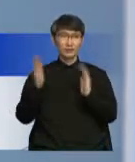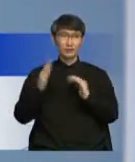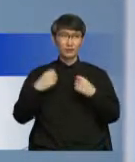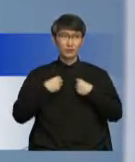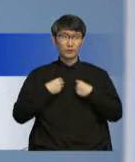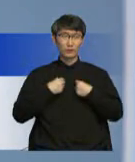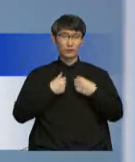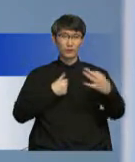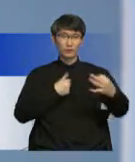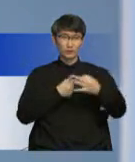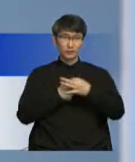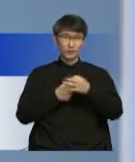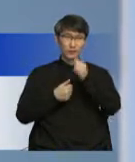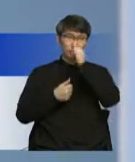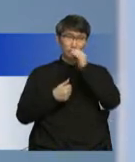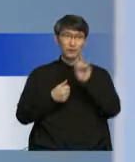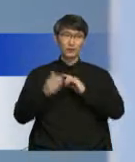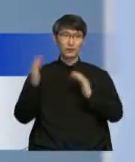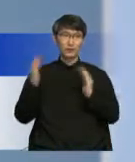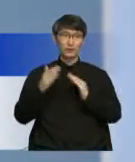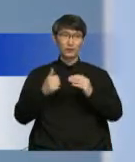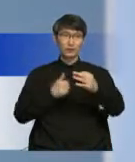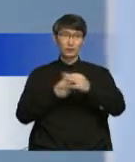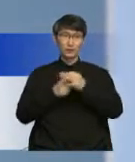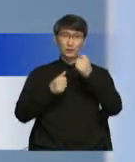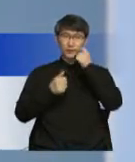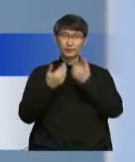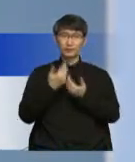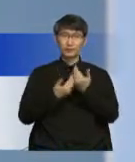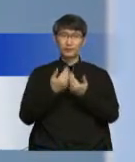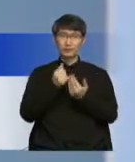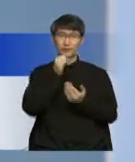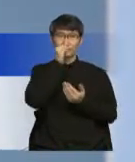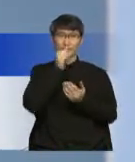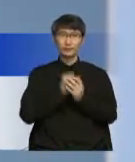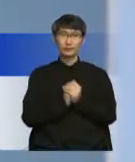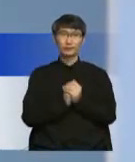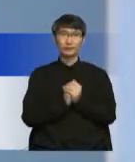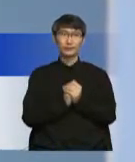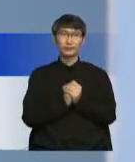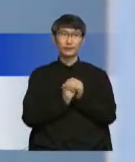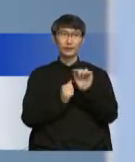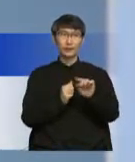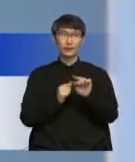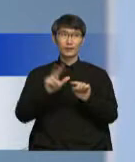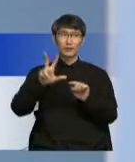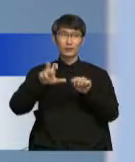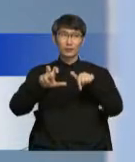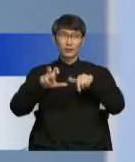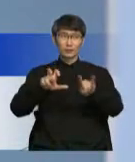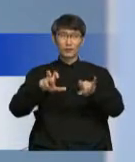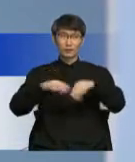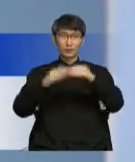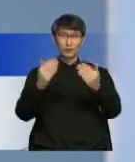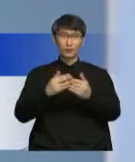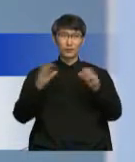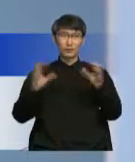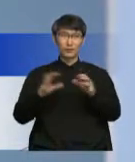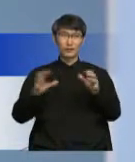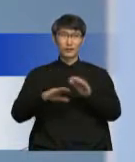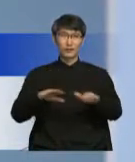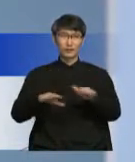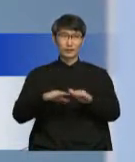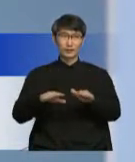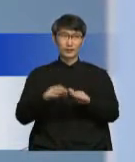교복 지원금을 받고 어떤 학생들은 못 받고 이런 갈등 구조가 있었습니다. 이것을 25개 전체가 모여서 해소했다는